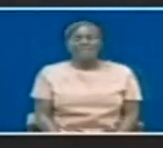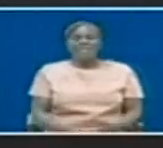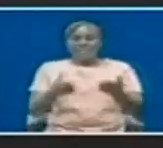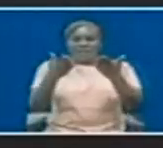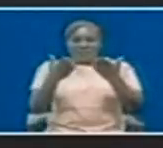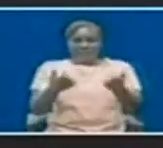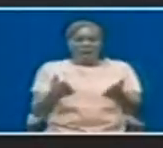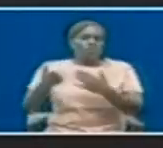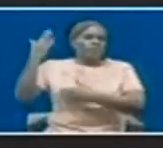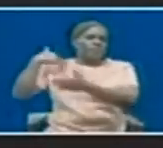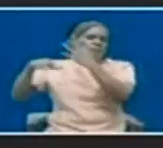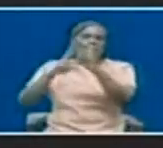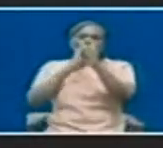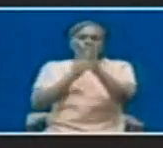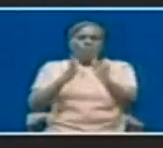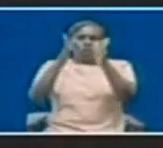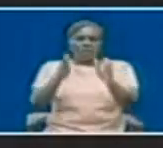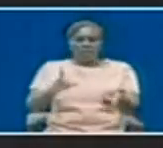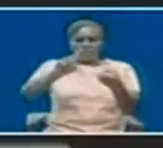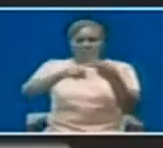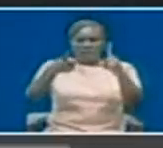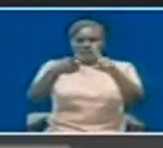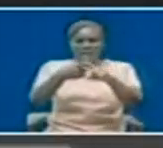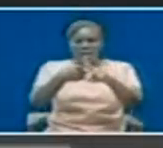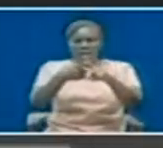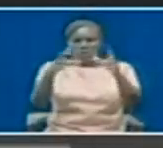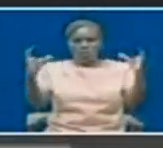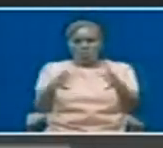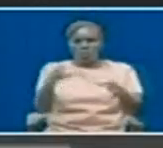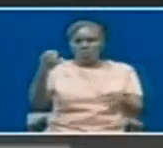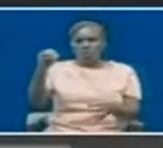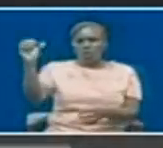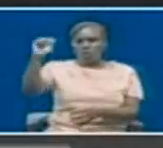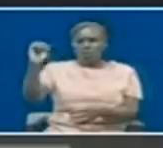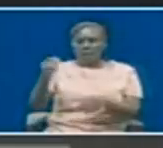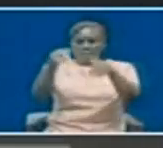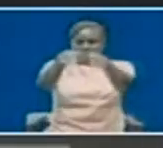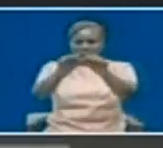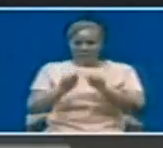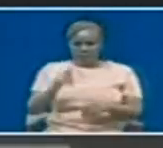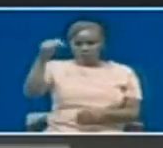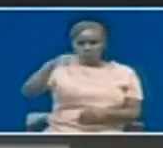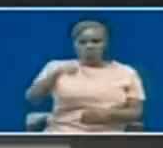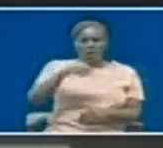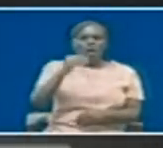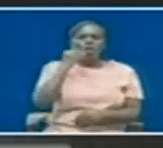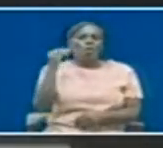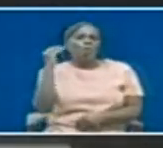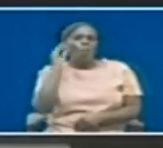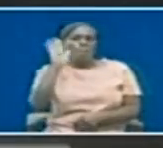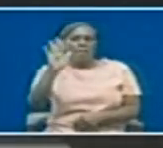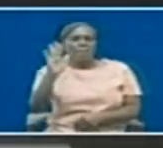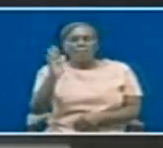Hatimaye aliyekuwa mwanahabari wa shirika la Standard Oscar Pilipili amezikwa katika boma lake